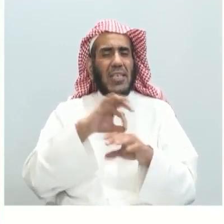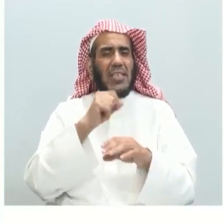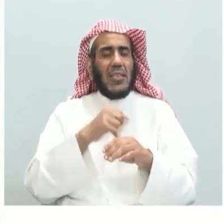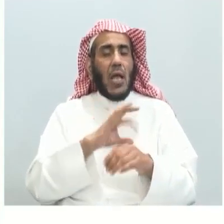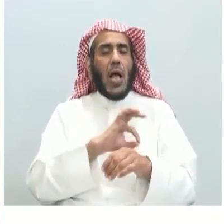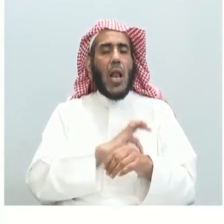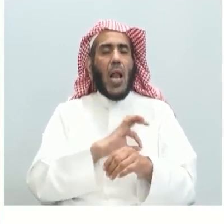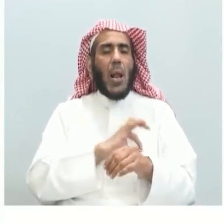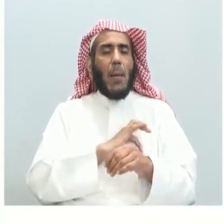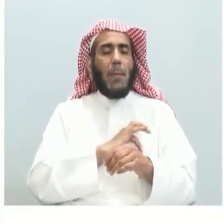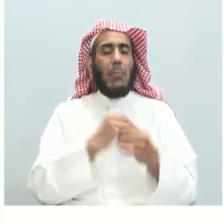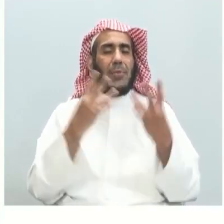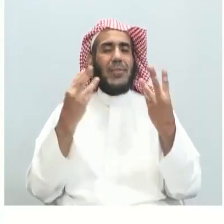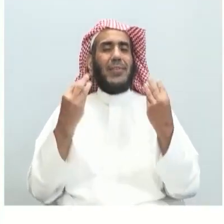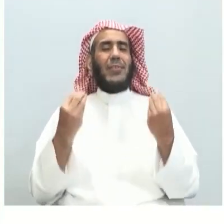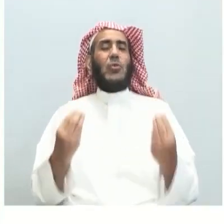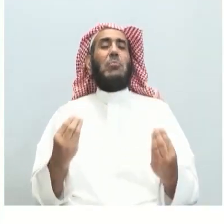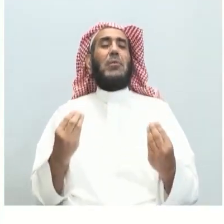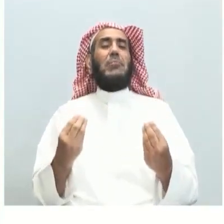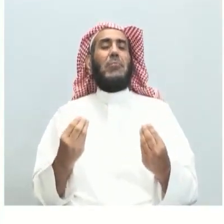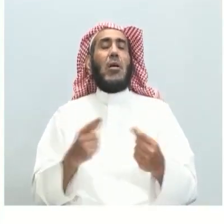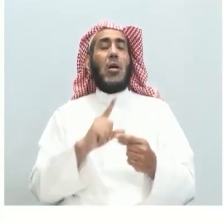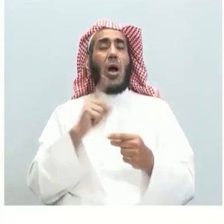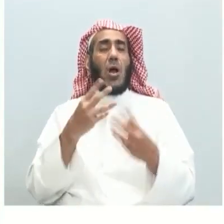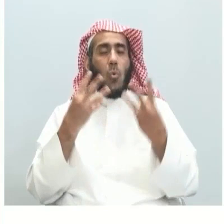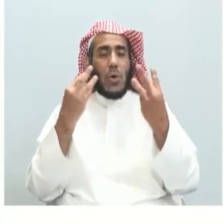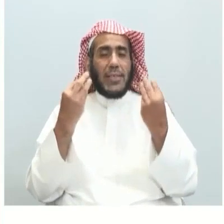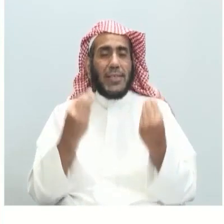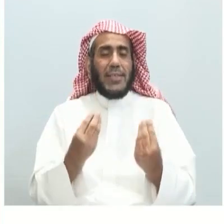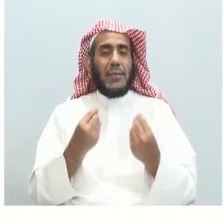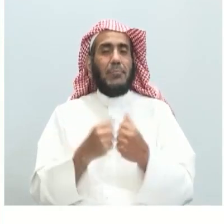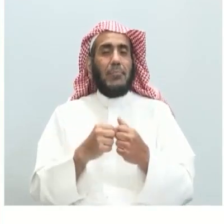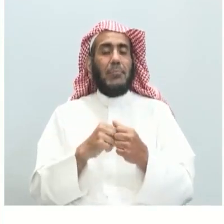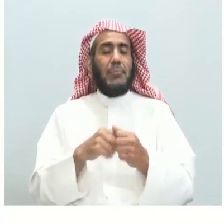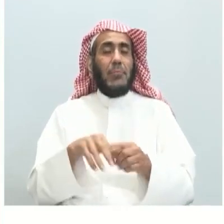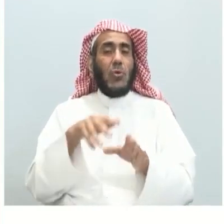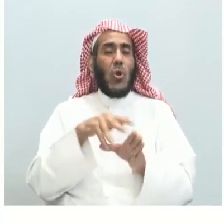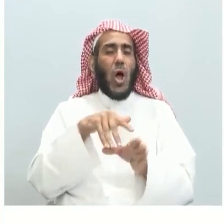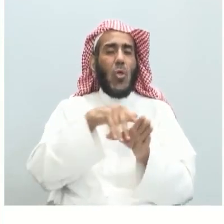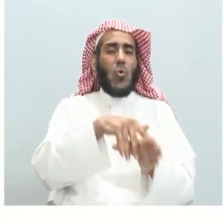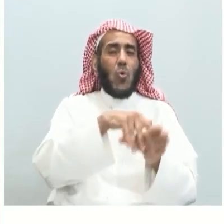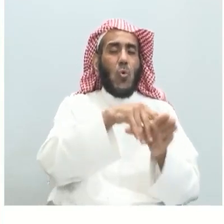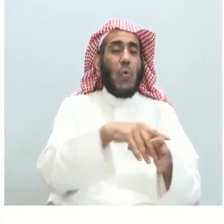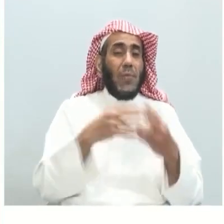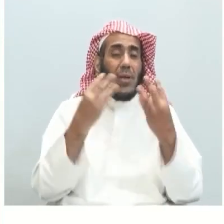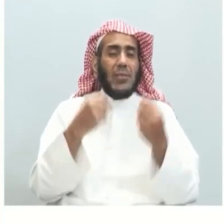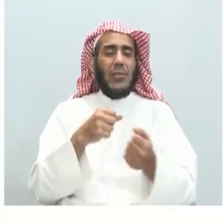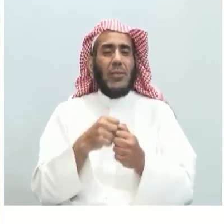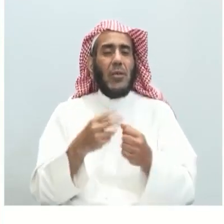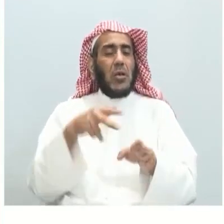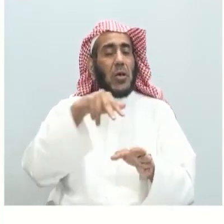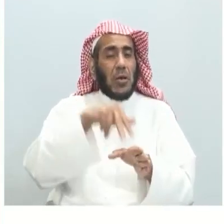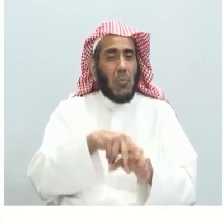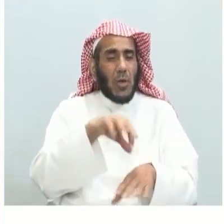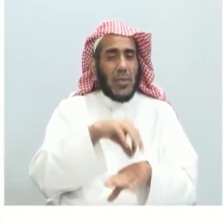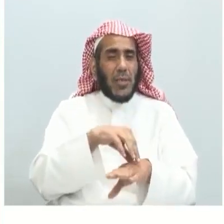محبه التزين والجمال قال وزينه اي ان هذه الخيول فيها زينه يركبها